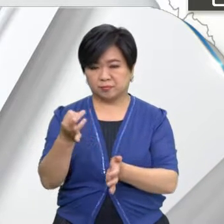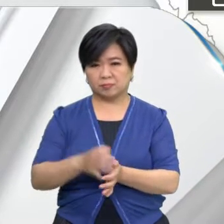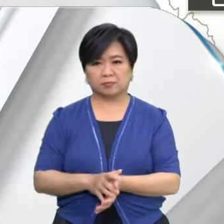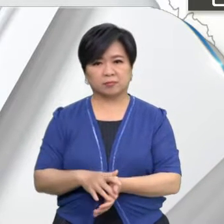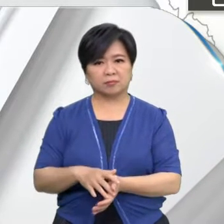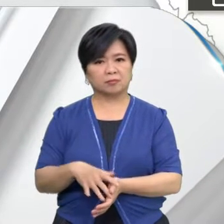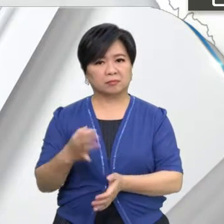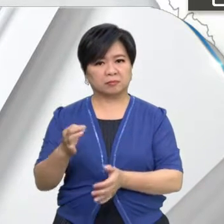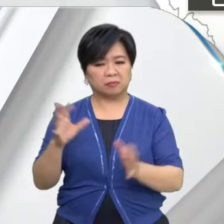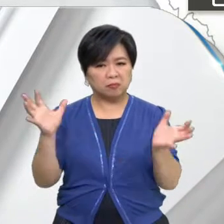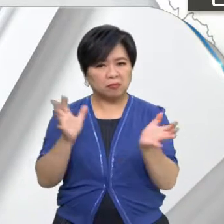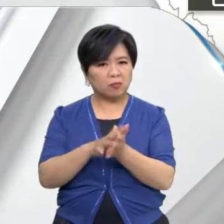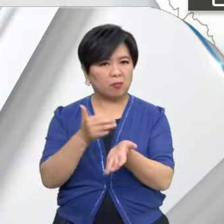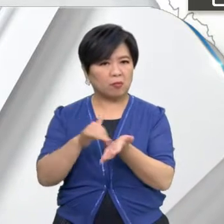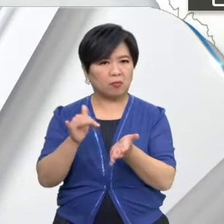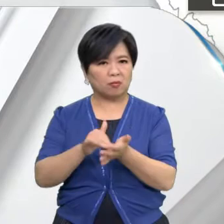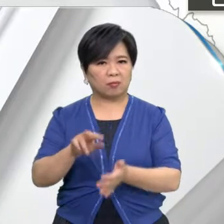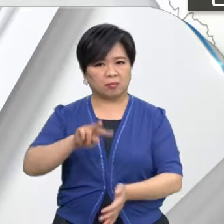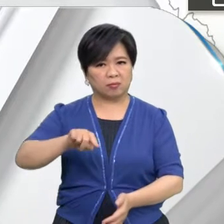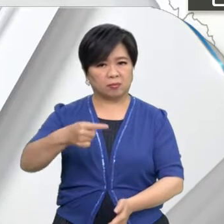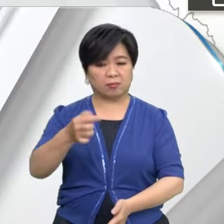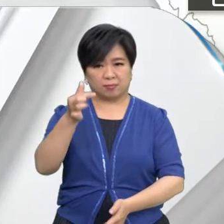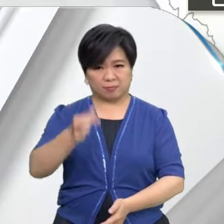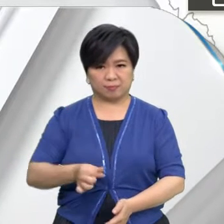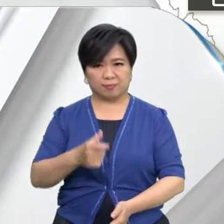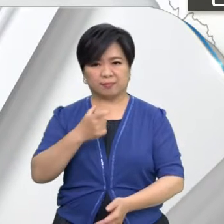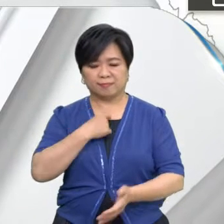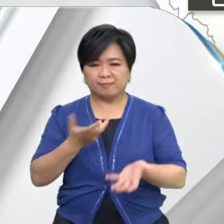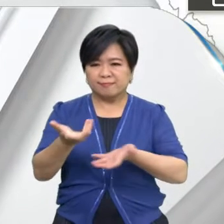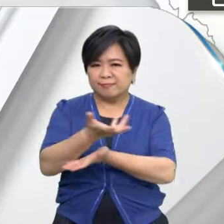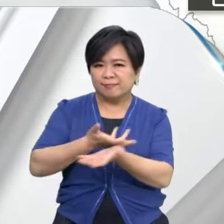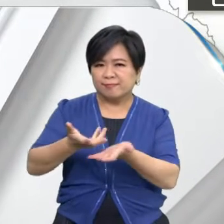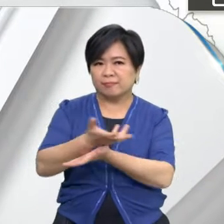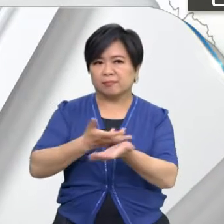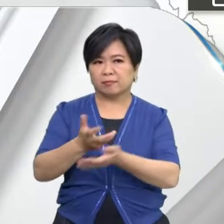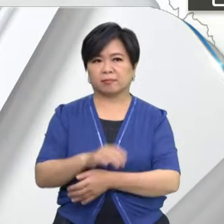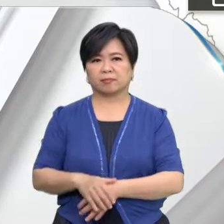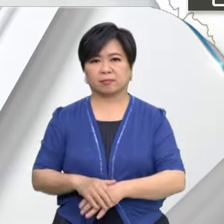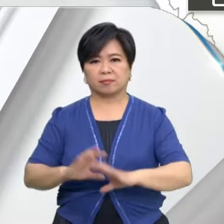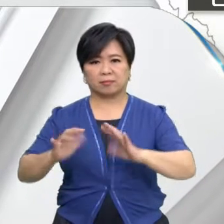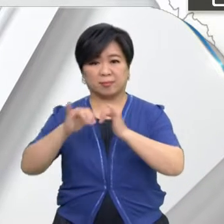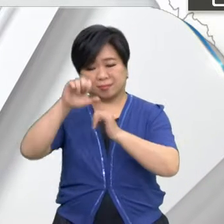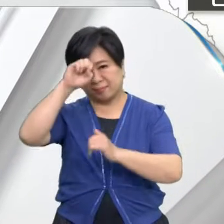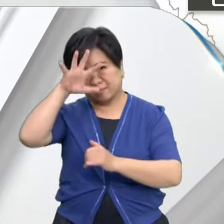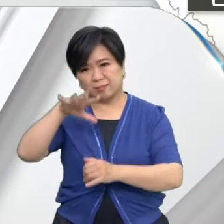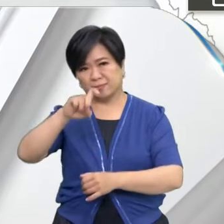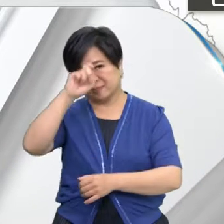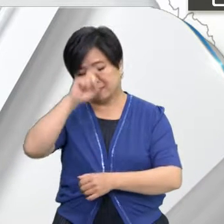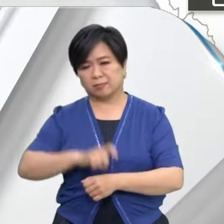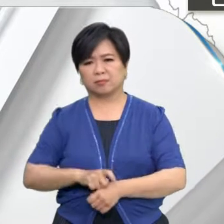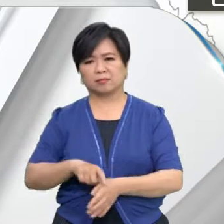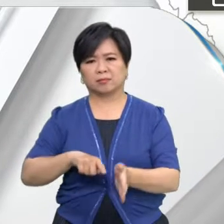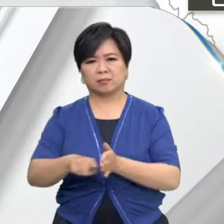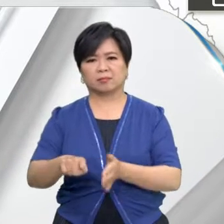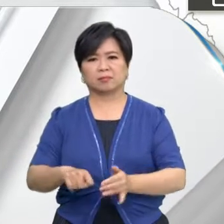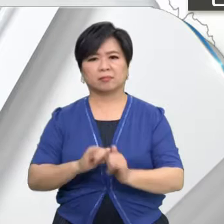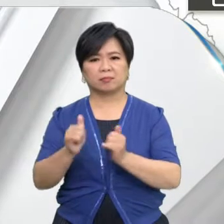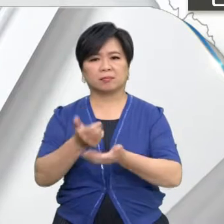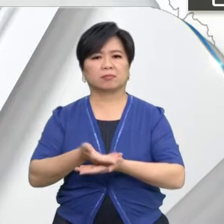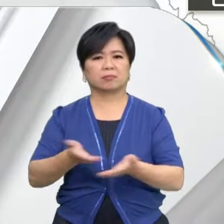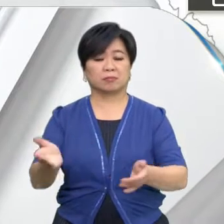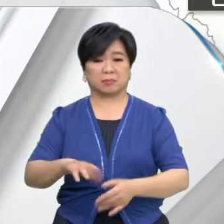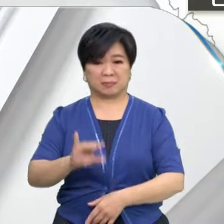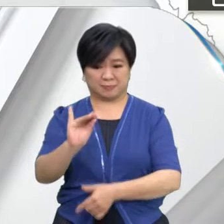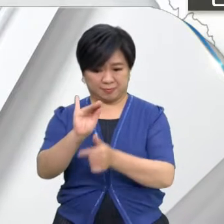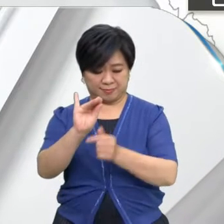费上限变作2100亿，进行超额打合。我国民党希望取消本民众的千亿现